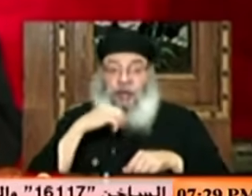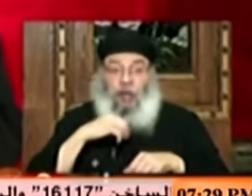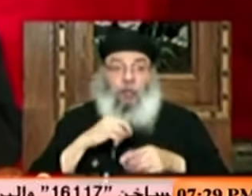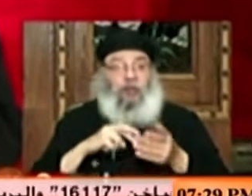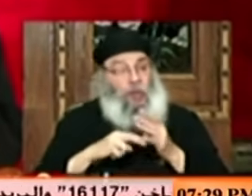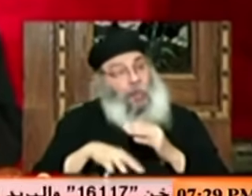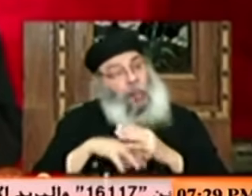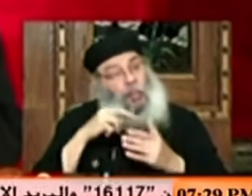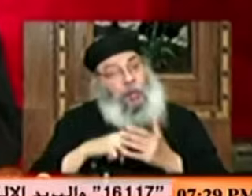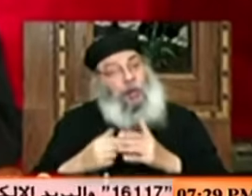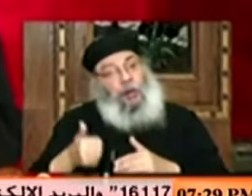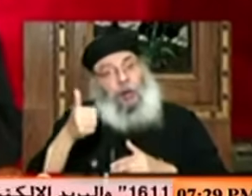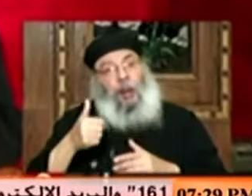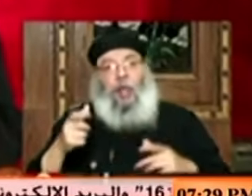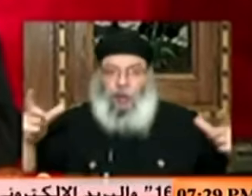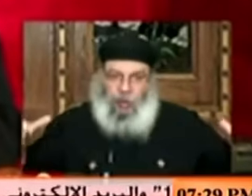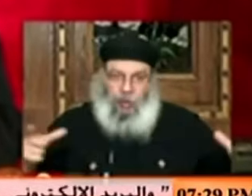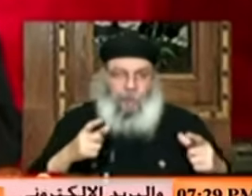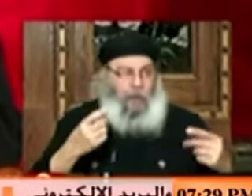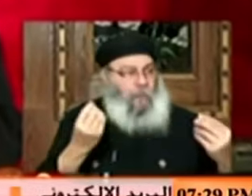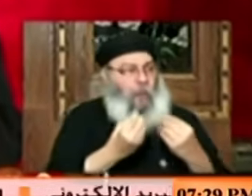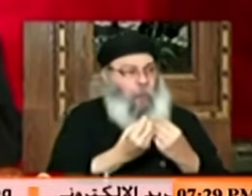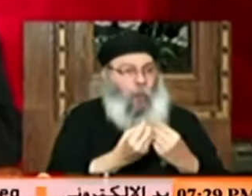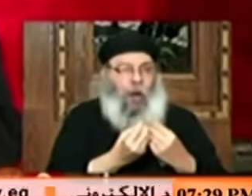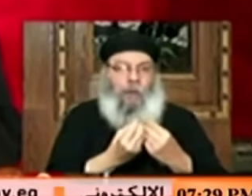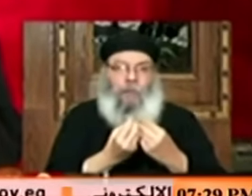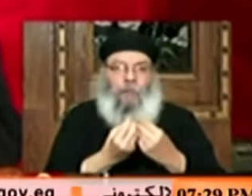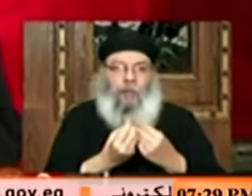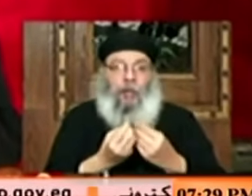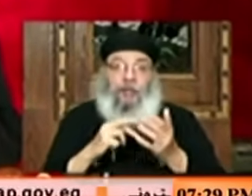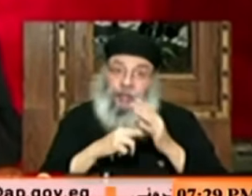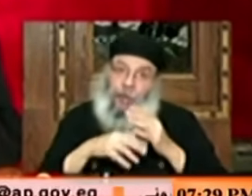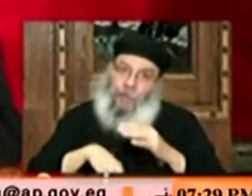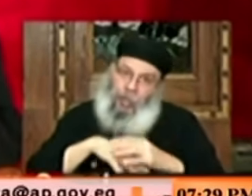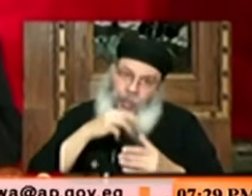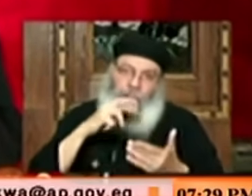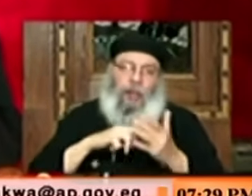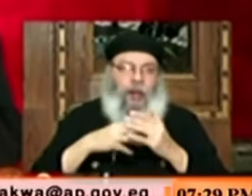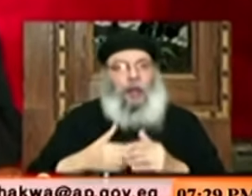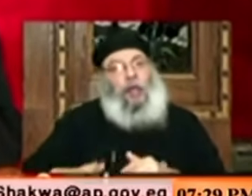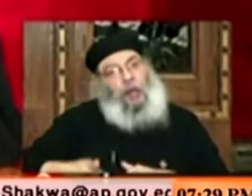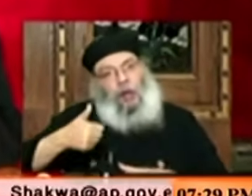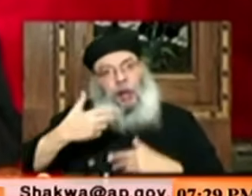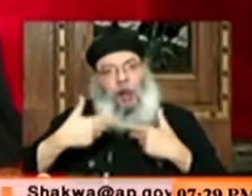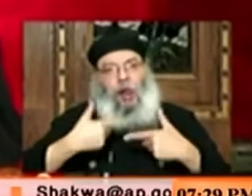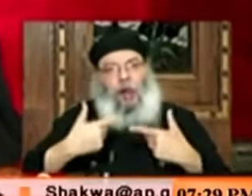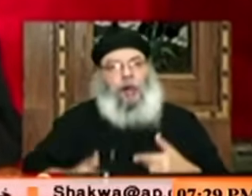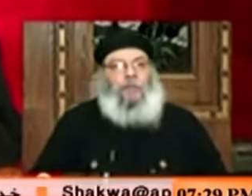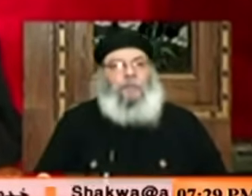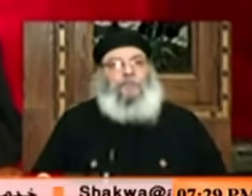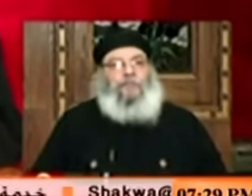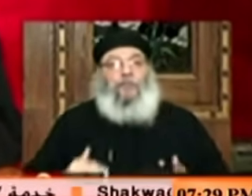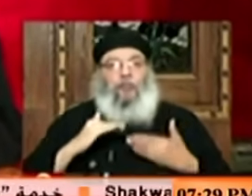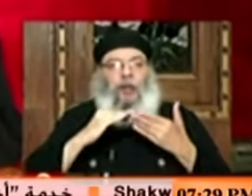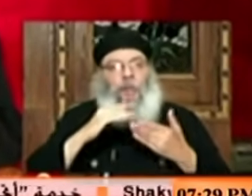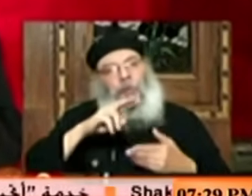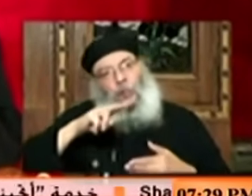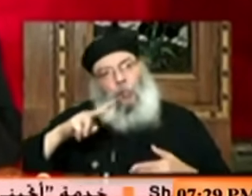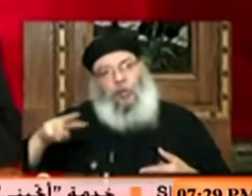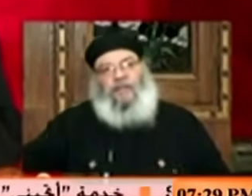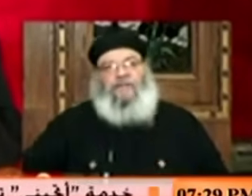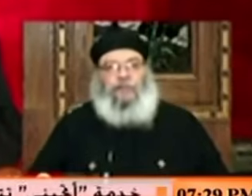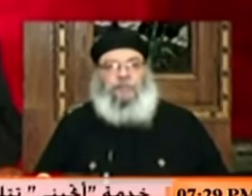خير طب يلا نتجمع مجموعه يلا بينا نعمل خير والخير ده نعمله باشكال